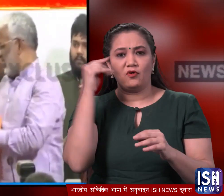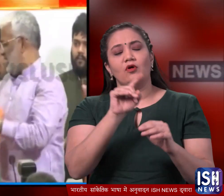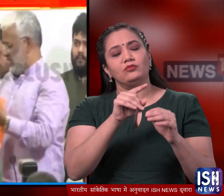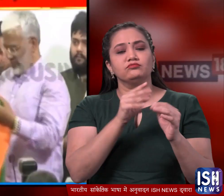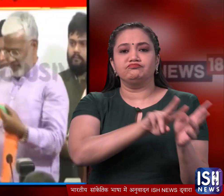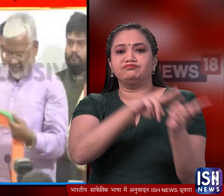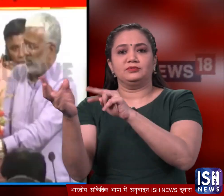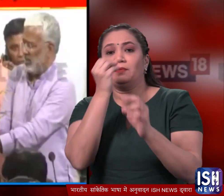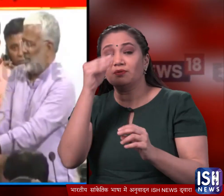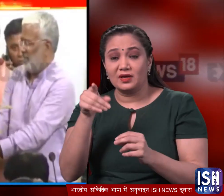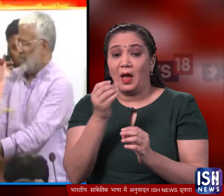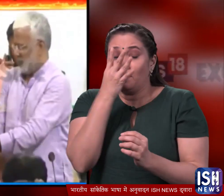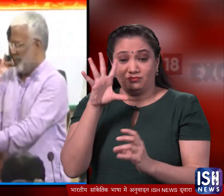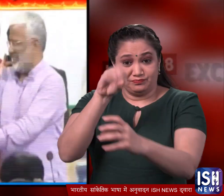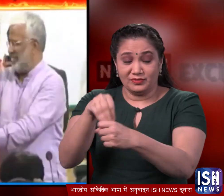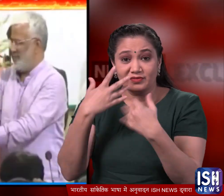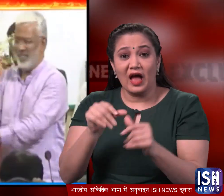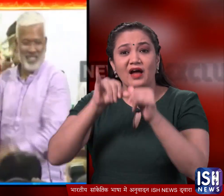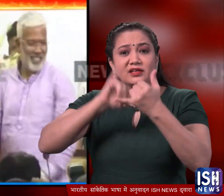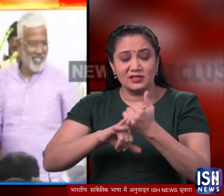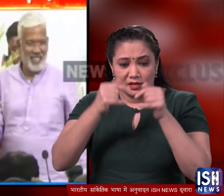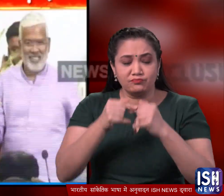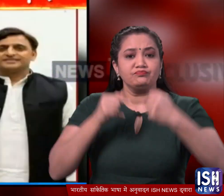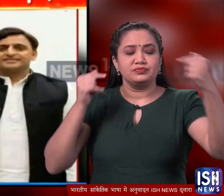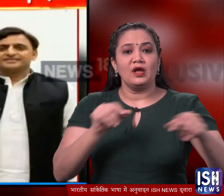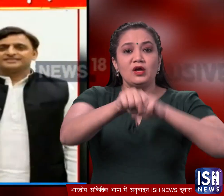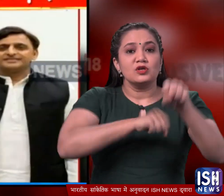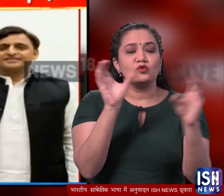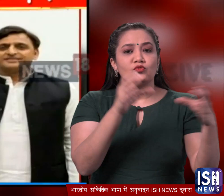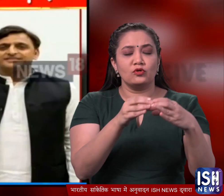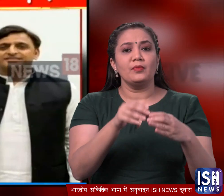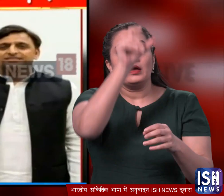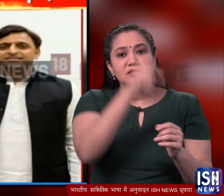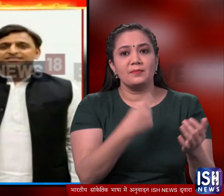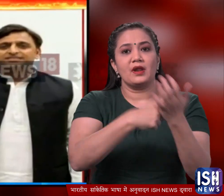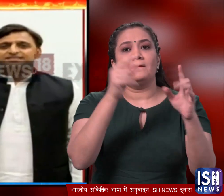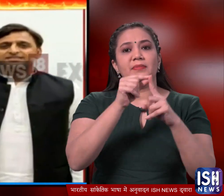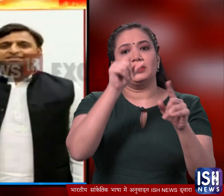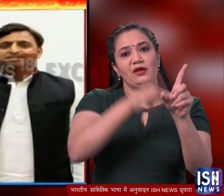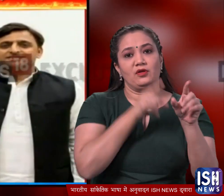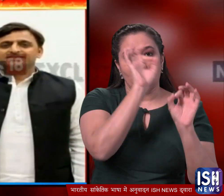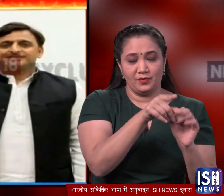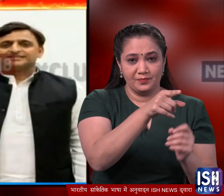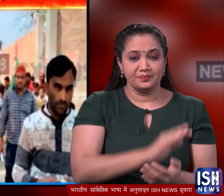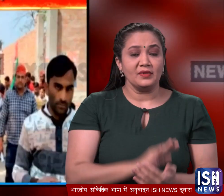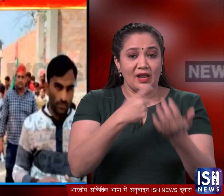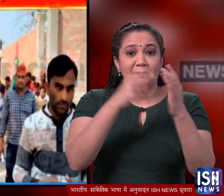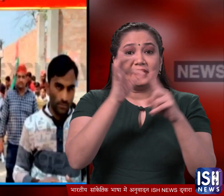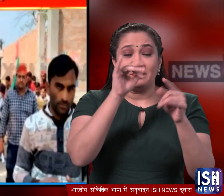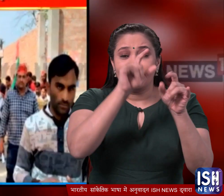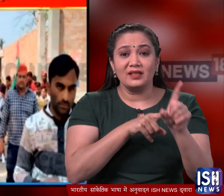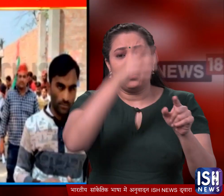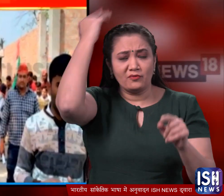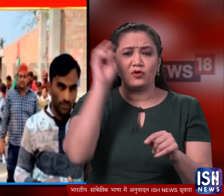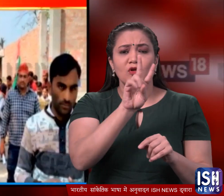में बीजेपी में शामिल हो गई थी। बीजेपी में जाने के बाद अदिति सिंह का मुकाबला समाजवादी पार्टी के उन्हीं राम प्रताप यादव के साथ है